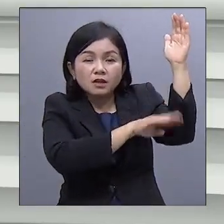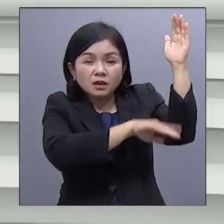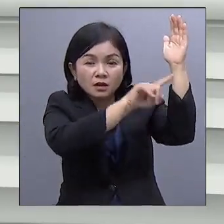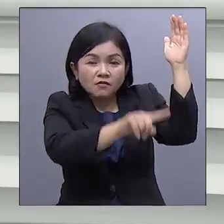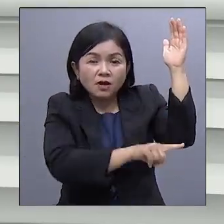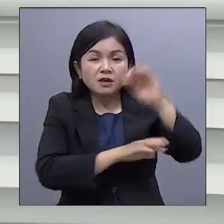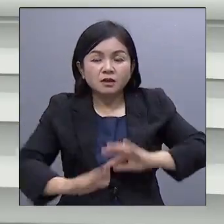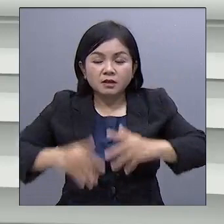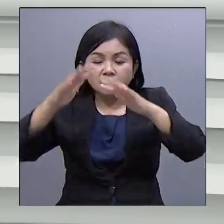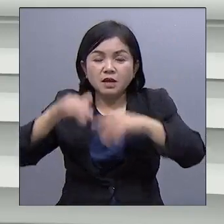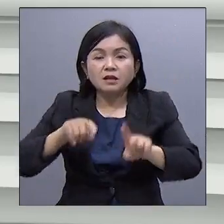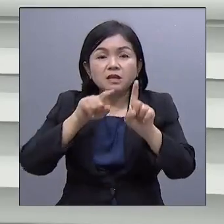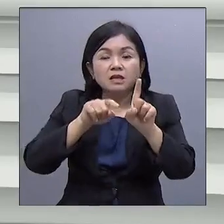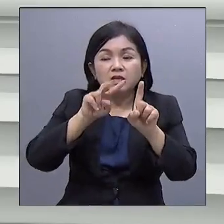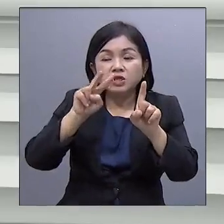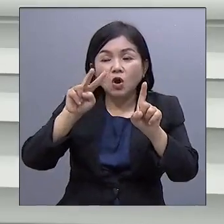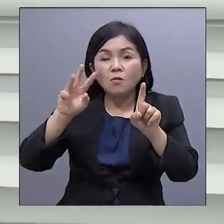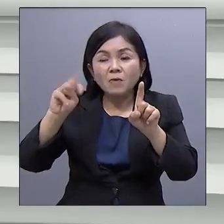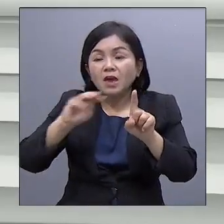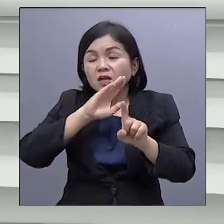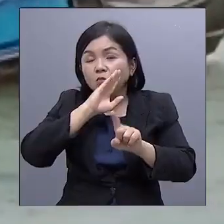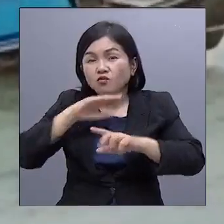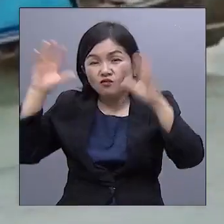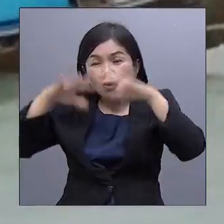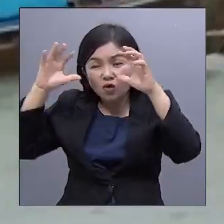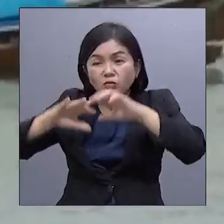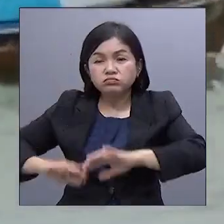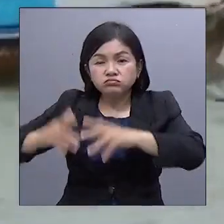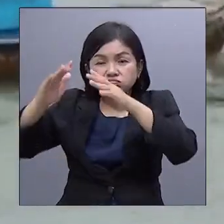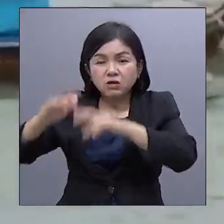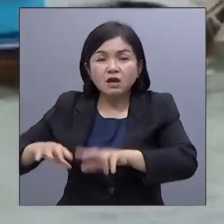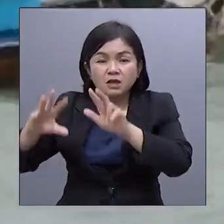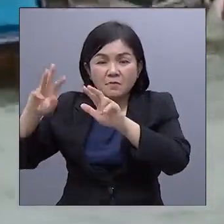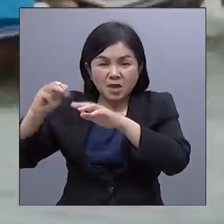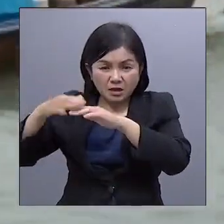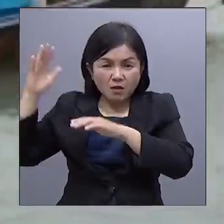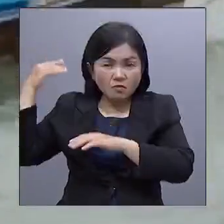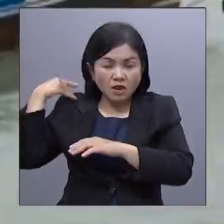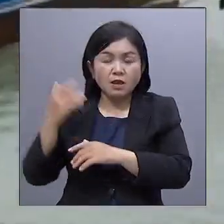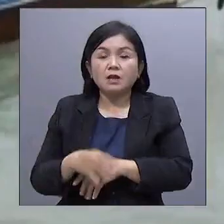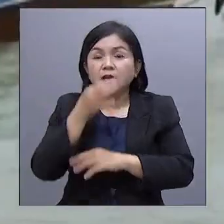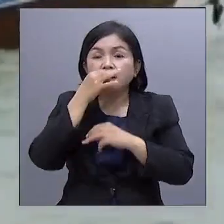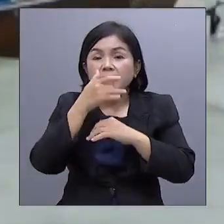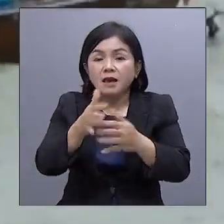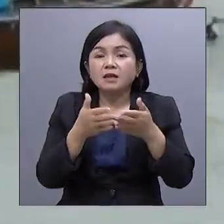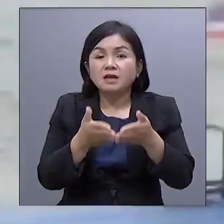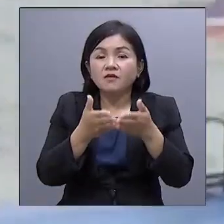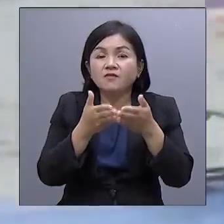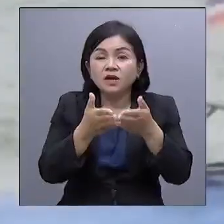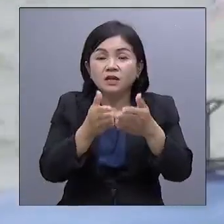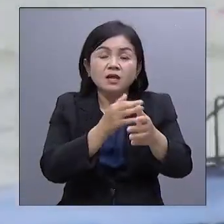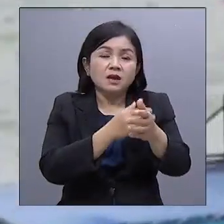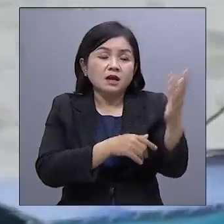1-2 เมตรบริเวณที่มีฝนฟ้าคะนองคลื่นสูงมากกว่า2เมตรนะคะก็ขอให้ชาวเรือทั้งในทะเลอันดามันและอ่าวไทยเดินเรือด้วยความระมัด